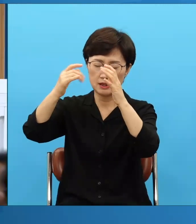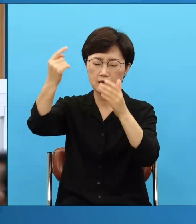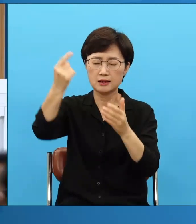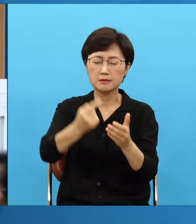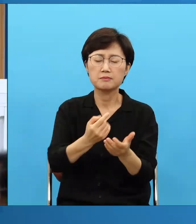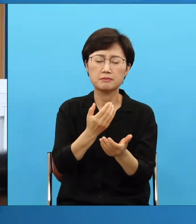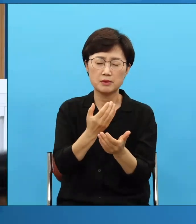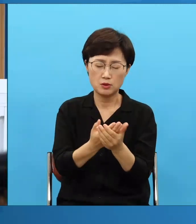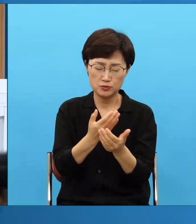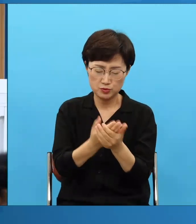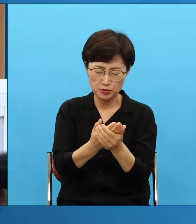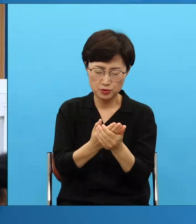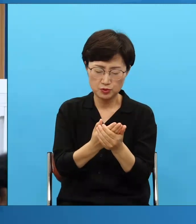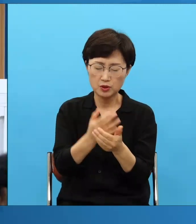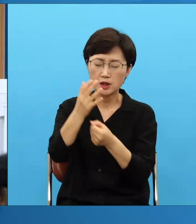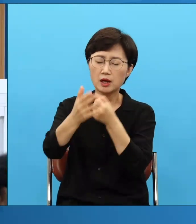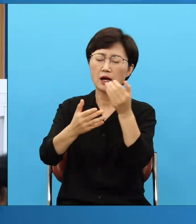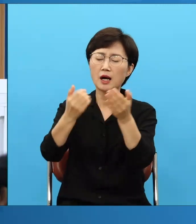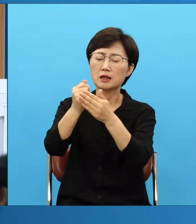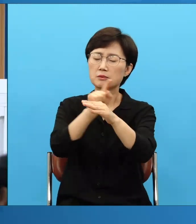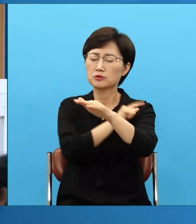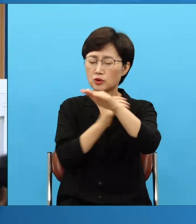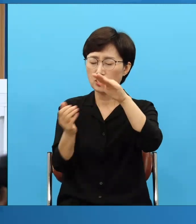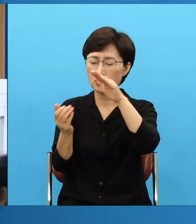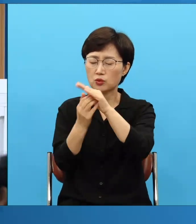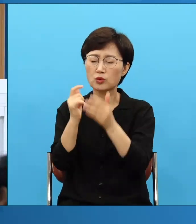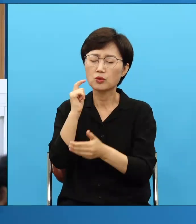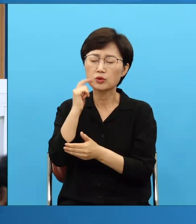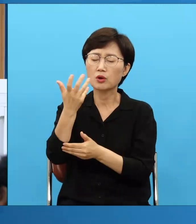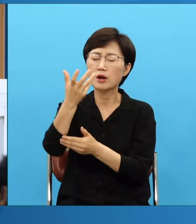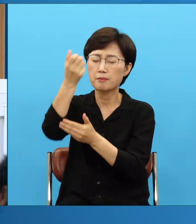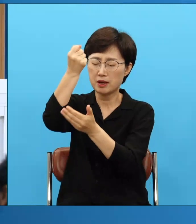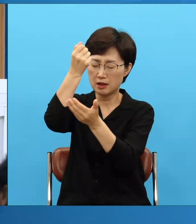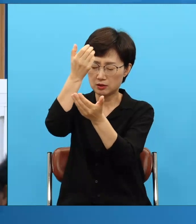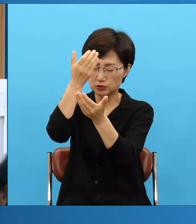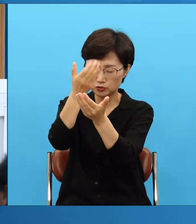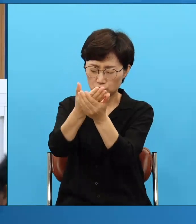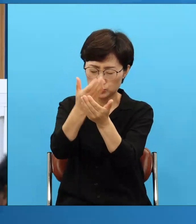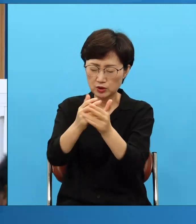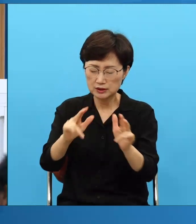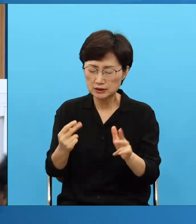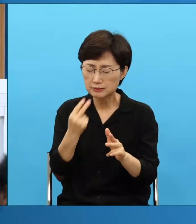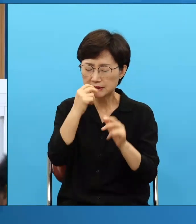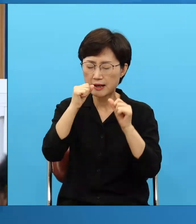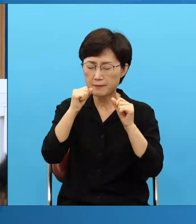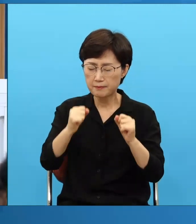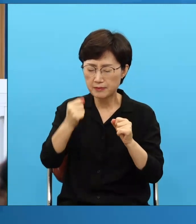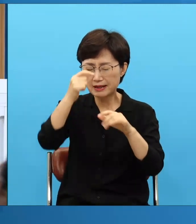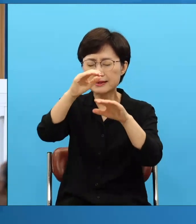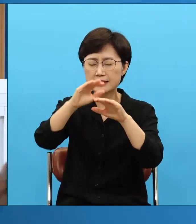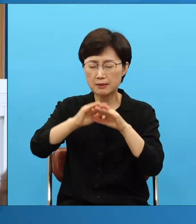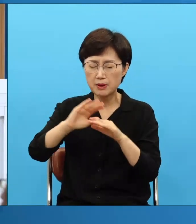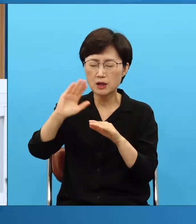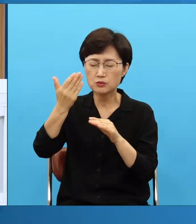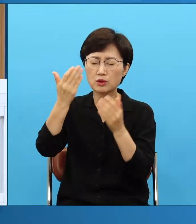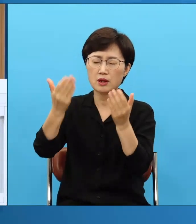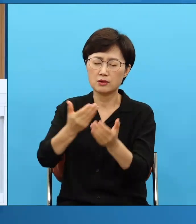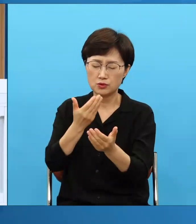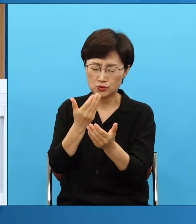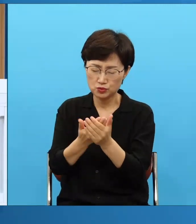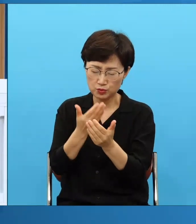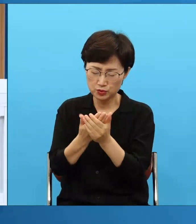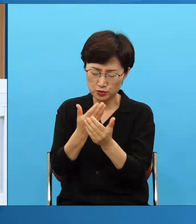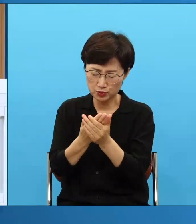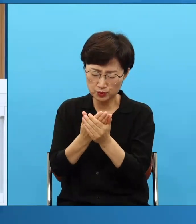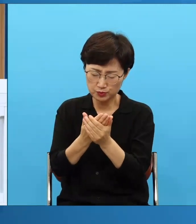하나님이 최고 영광 받으시는 산 예배가 되게 하옵소서. May it be a living worship where the kingdom of God is upon us and where we give